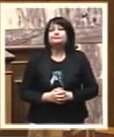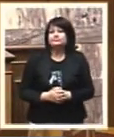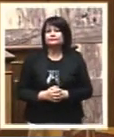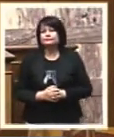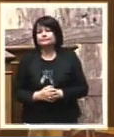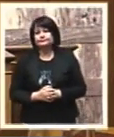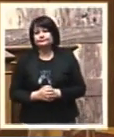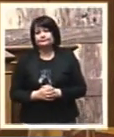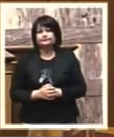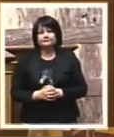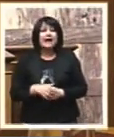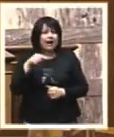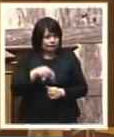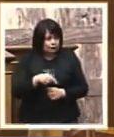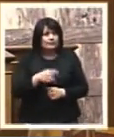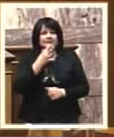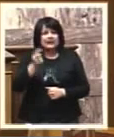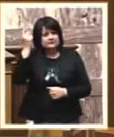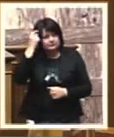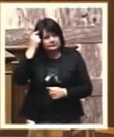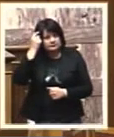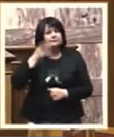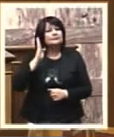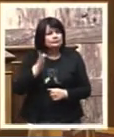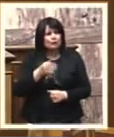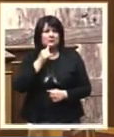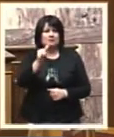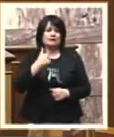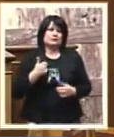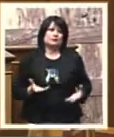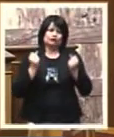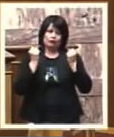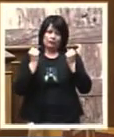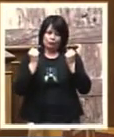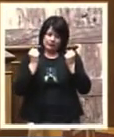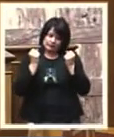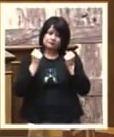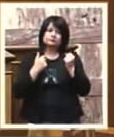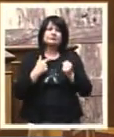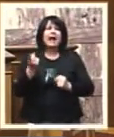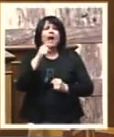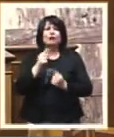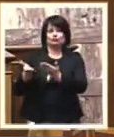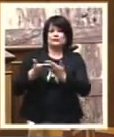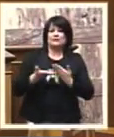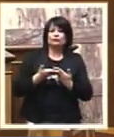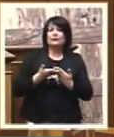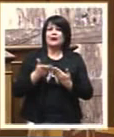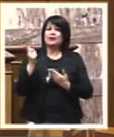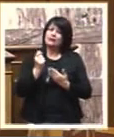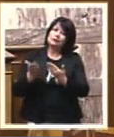ισχυρότερα δημιουργούσε την ψευδέστηση ότι μπορούμε να επιβιώσουμε εσαΐ, με δάνειες δυνάμεις. Αυτές